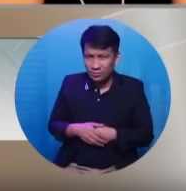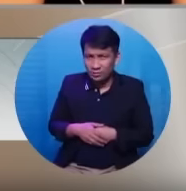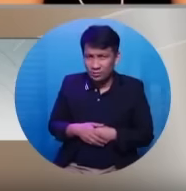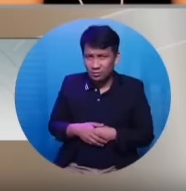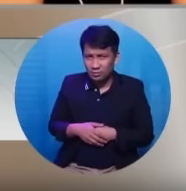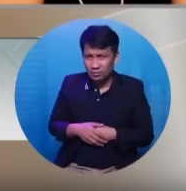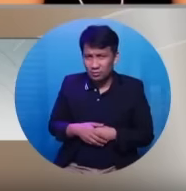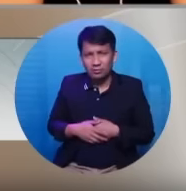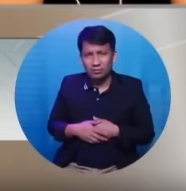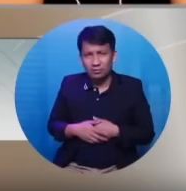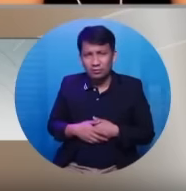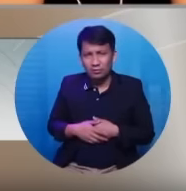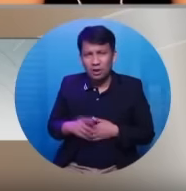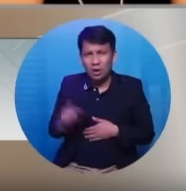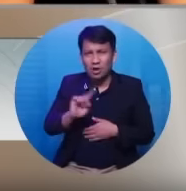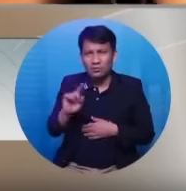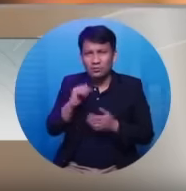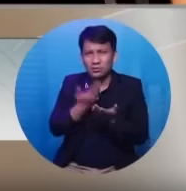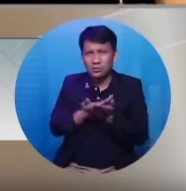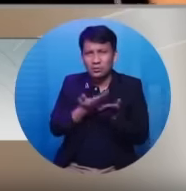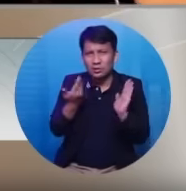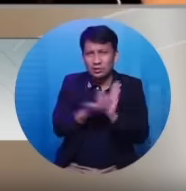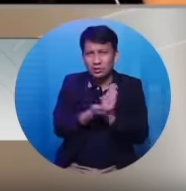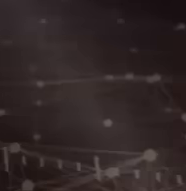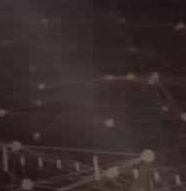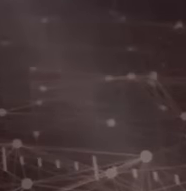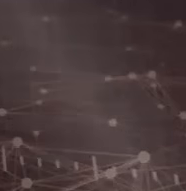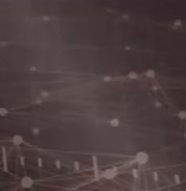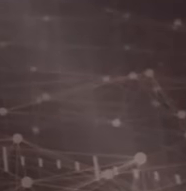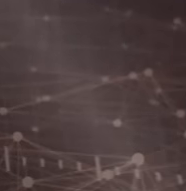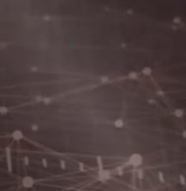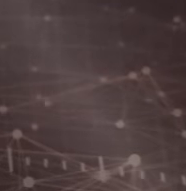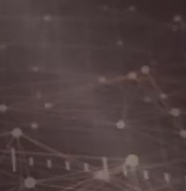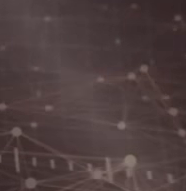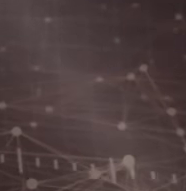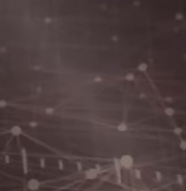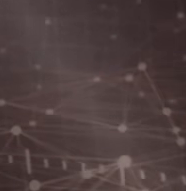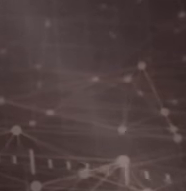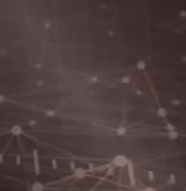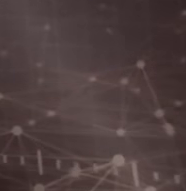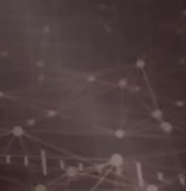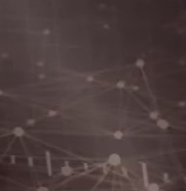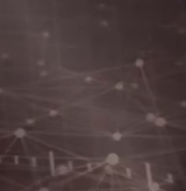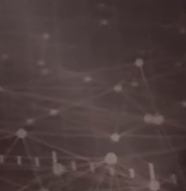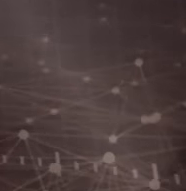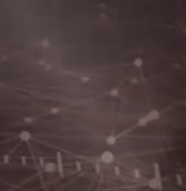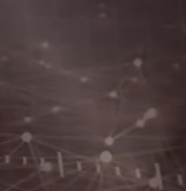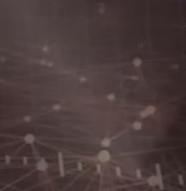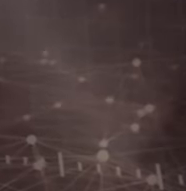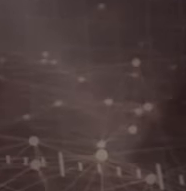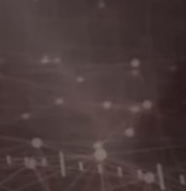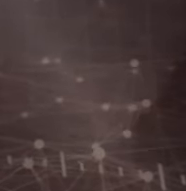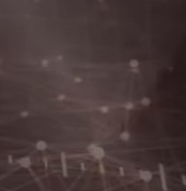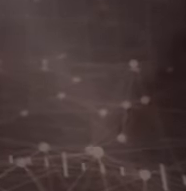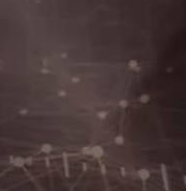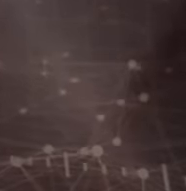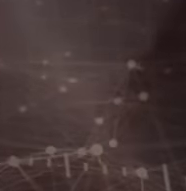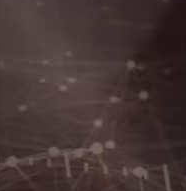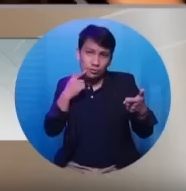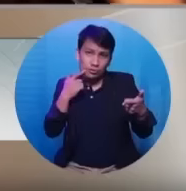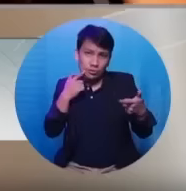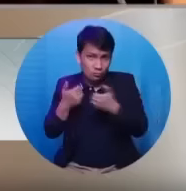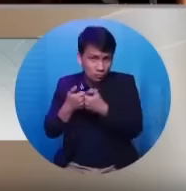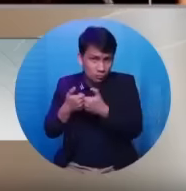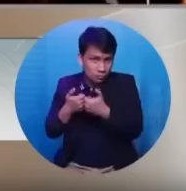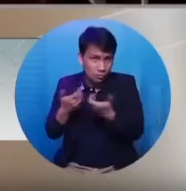Sometime on her life. So ano ebidensya meron kayo, sir, na ito pong inyong girlfriend at ito pong si Ma'am Gretchel ay